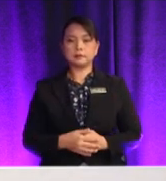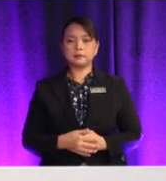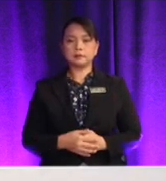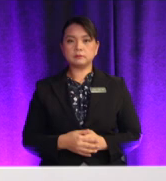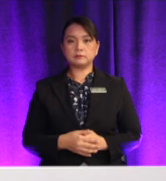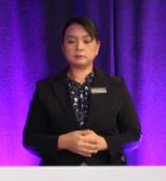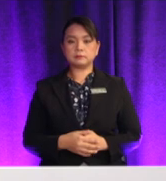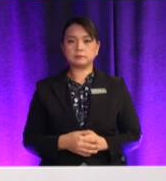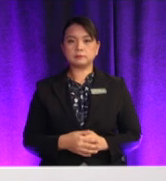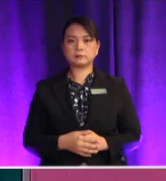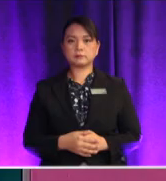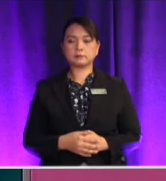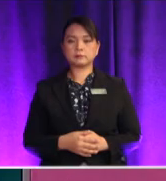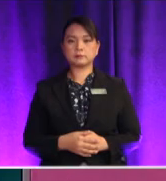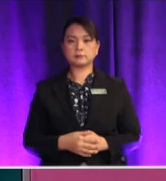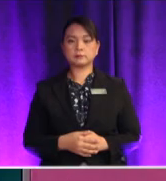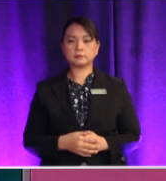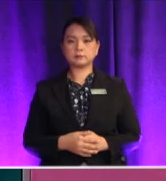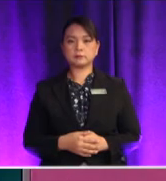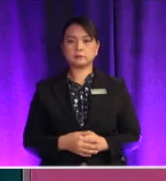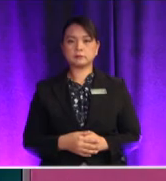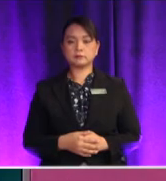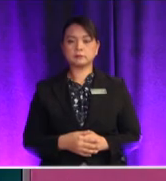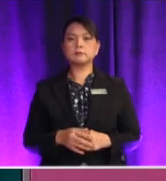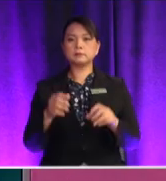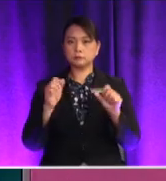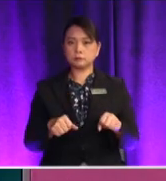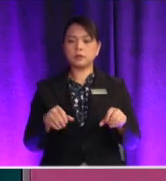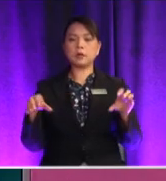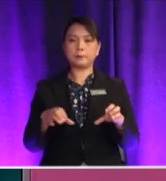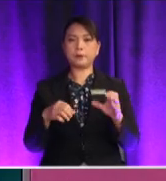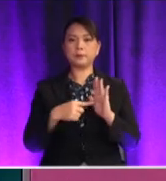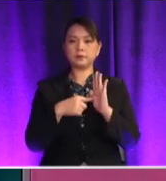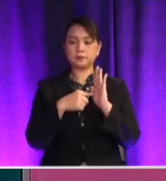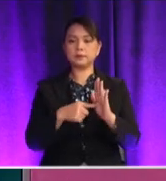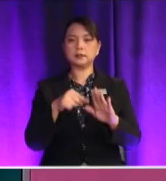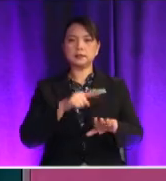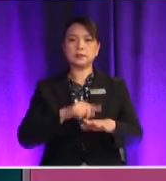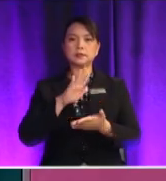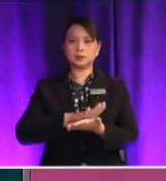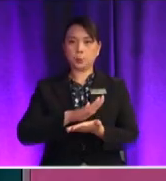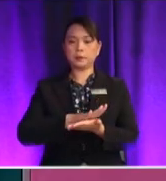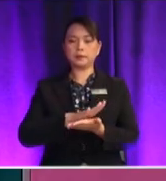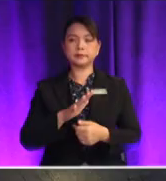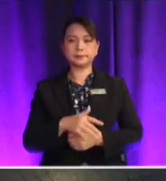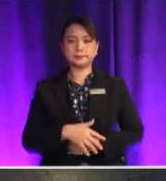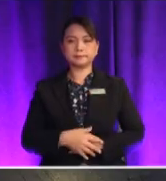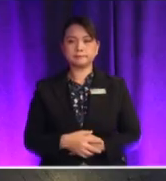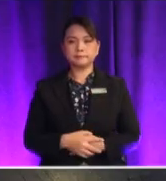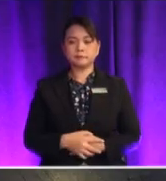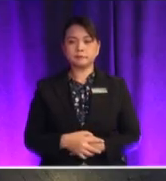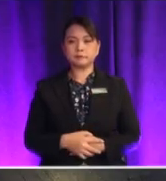dengan membuat persembahan ataupun di sekolah. Membuat persembahan di sekolah, di peringkat awal lagi. Kita dedahkan mereka.